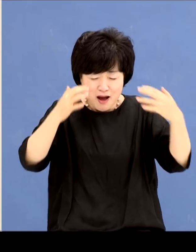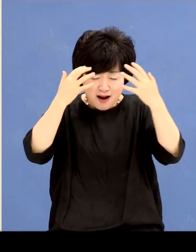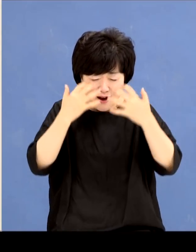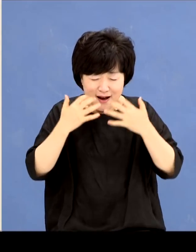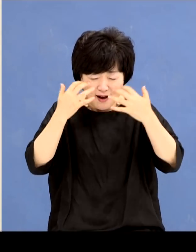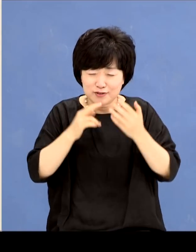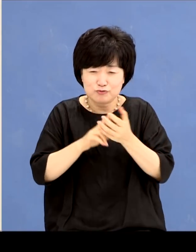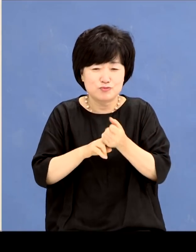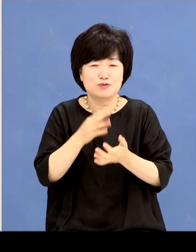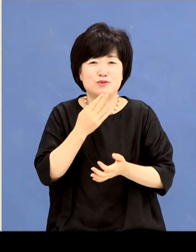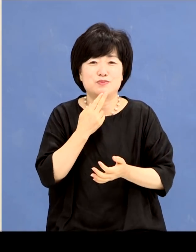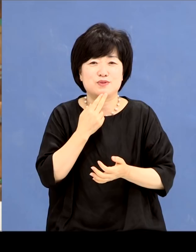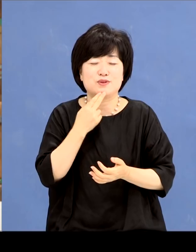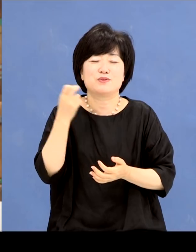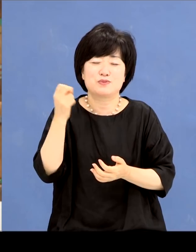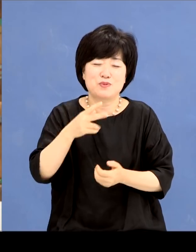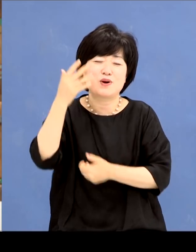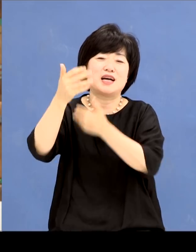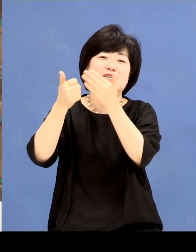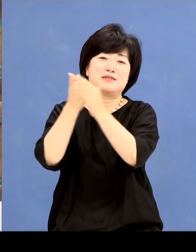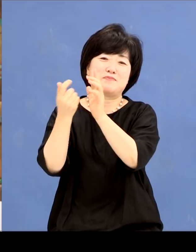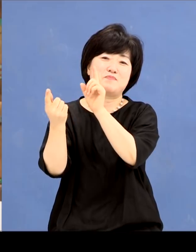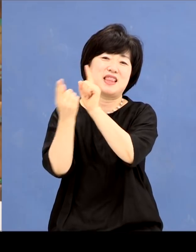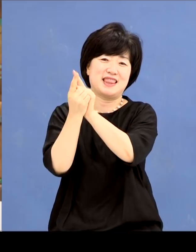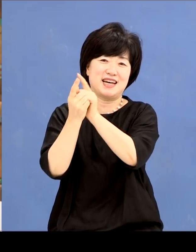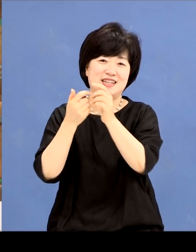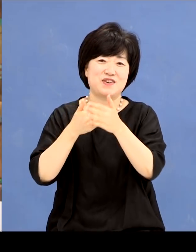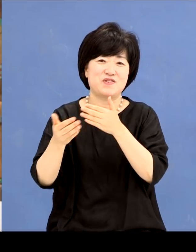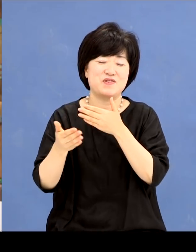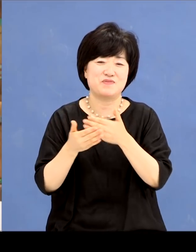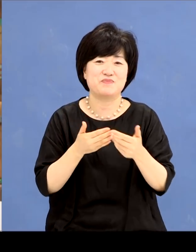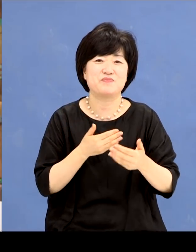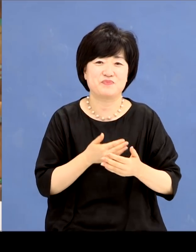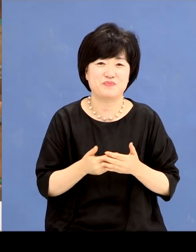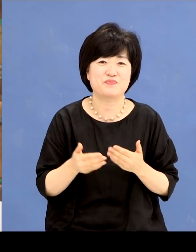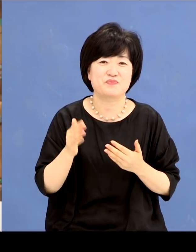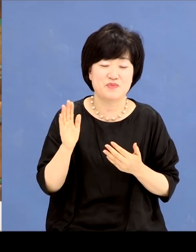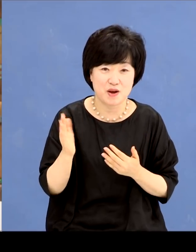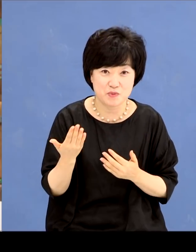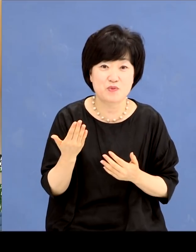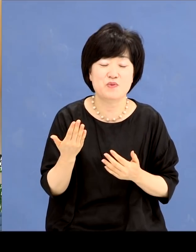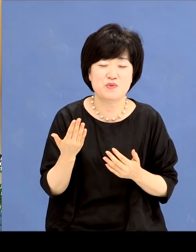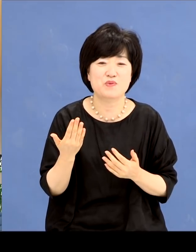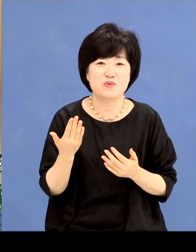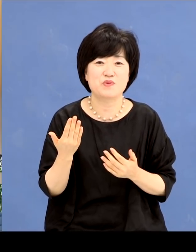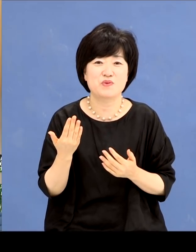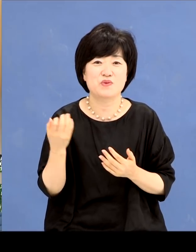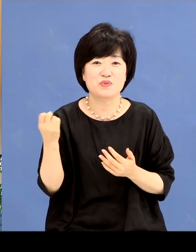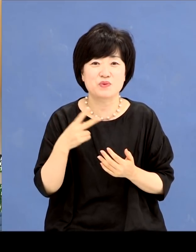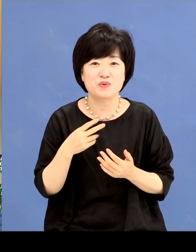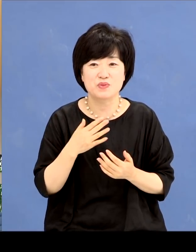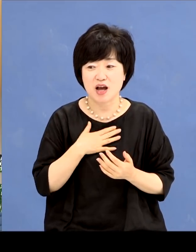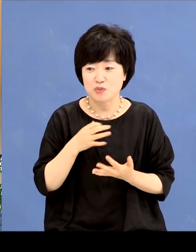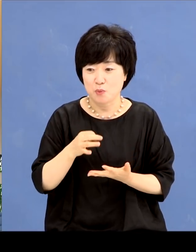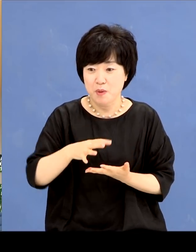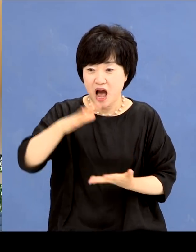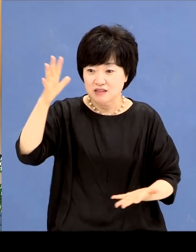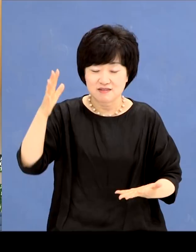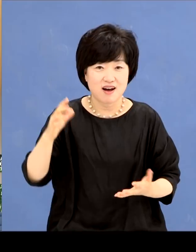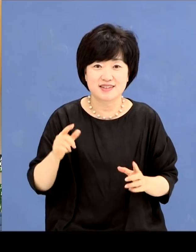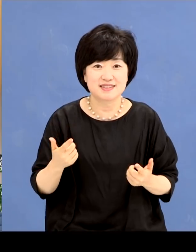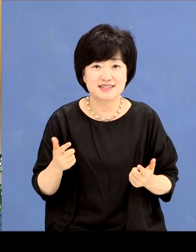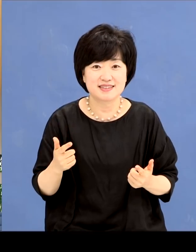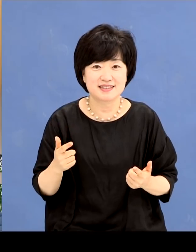다시 하나님을 만나는 또 하나님을 경험하는 계기가 됐었고 네. 근처에 제가 사실 뭐 돈이 많은 게